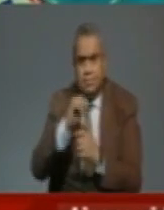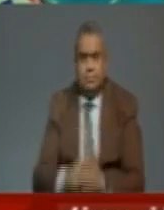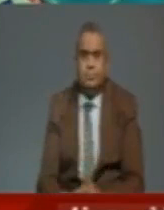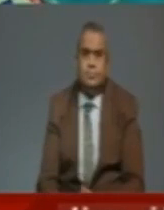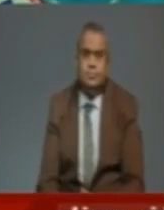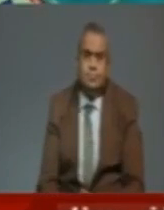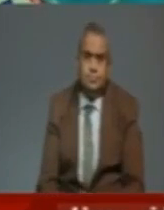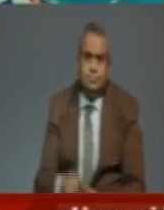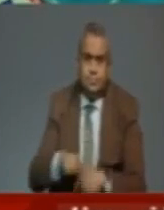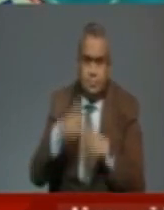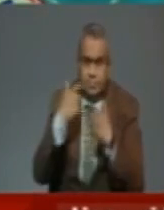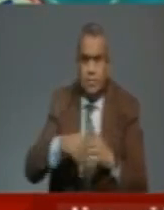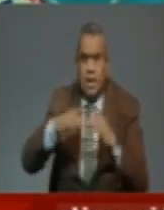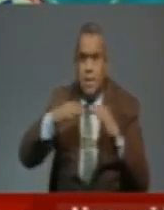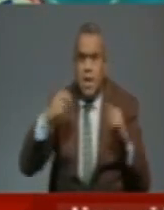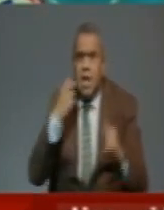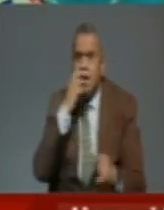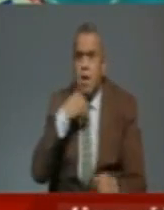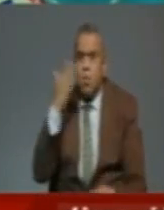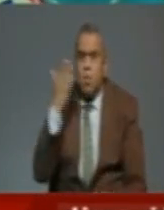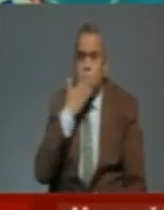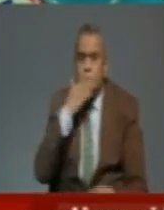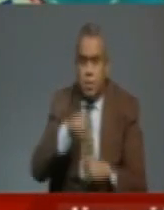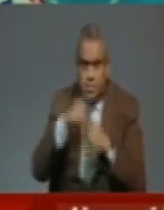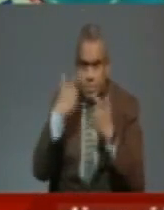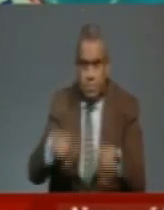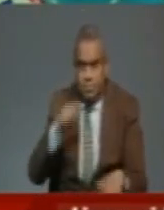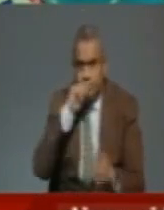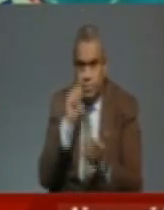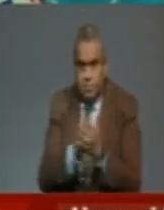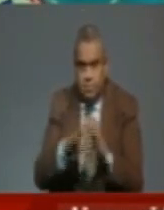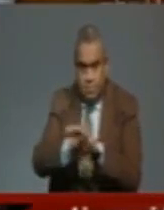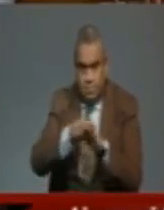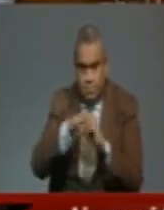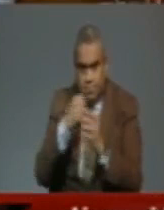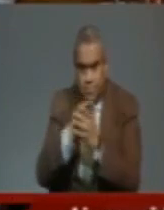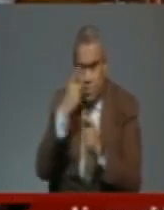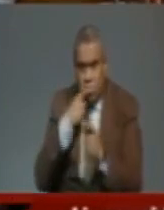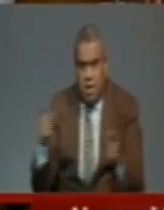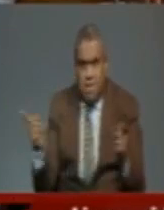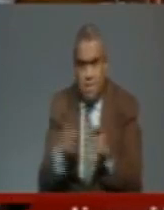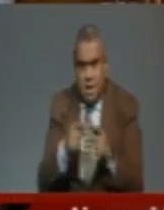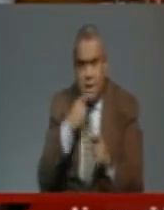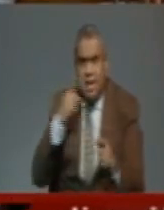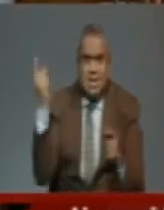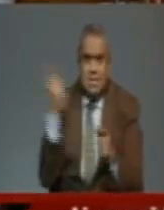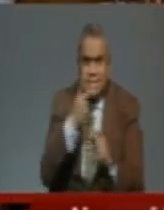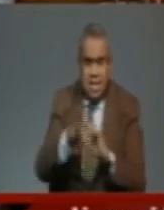ميناء جرجوب يا فندم اتنفذ منه مرحله وبننفذ دلوقتي المرحله الثانيه وفي